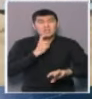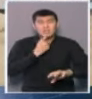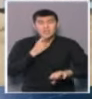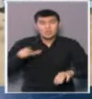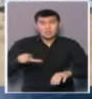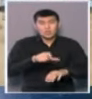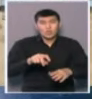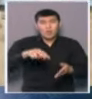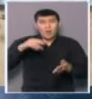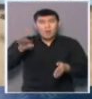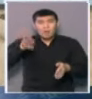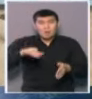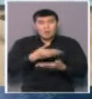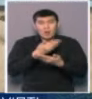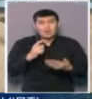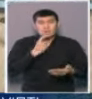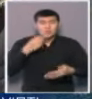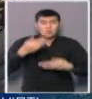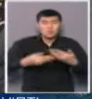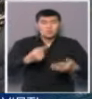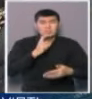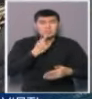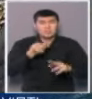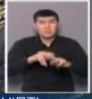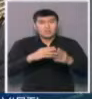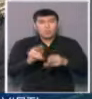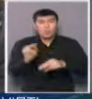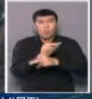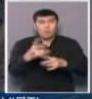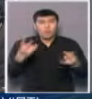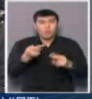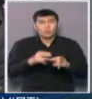кішкене бір 500 сияқты үлкен кісілерге.